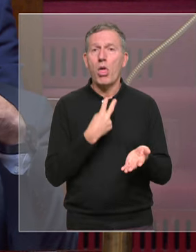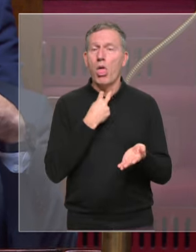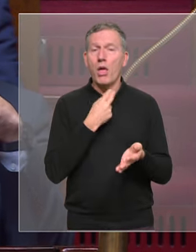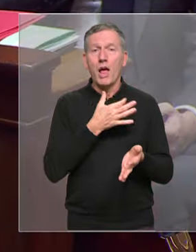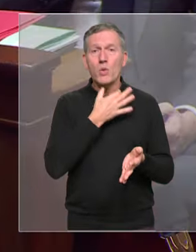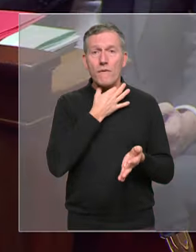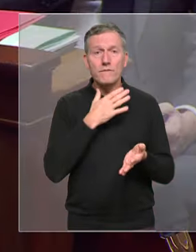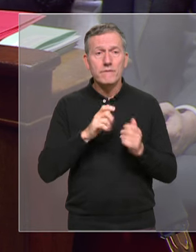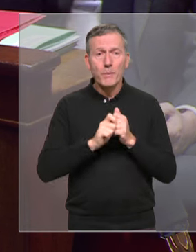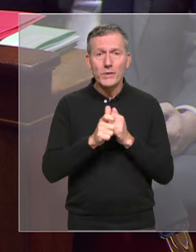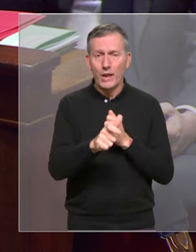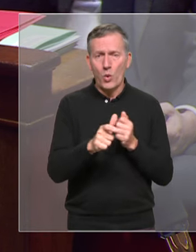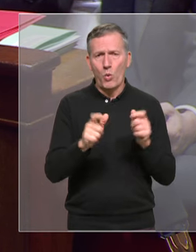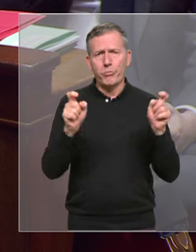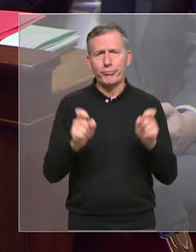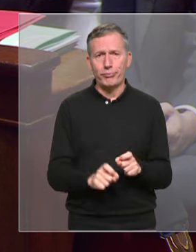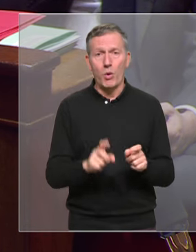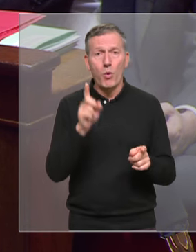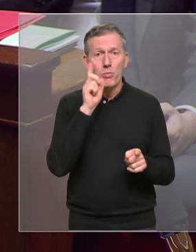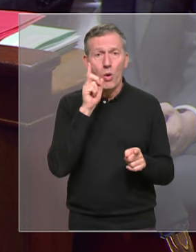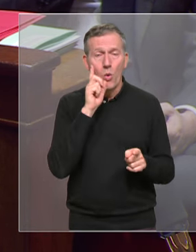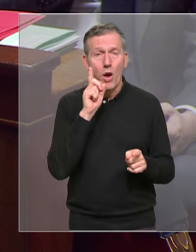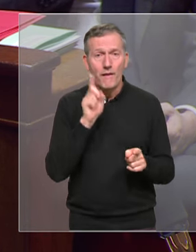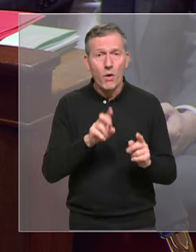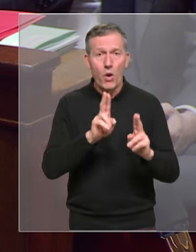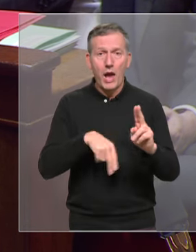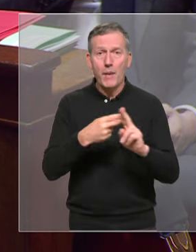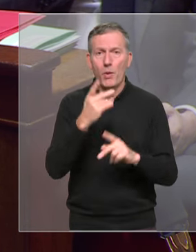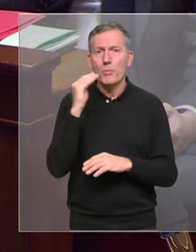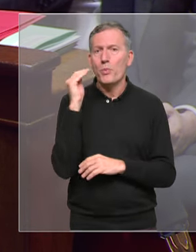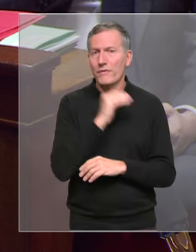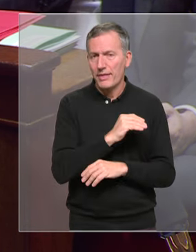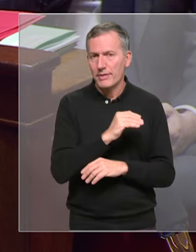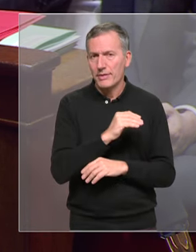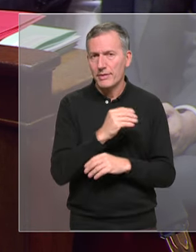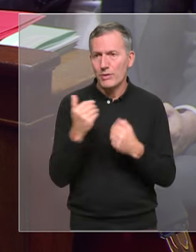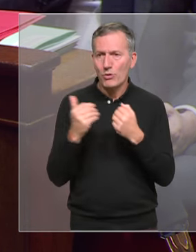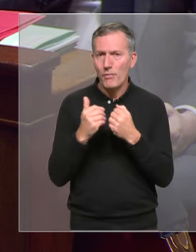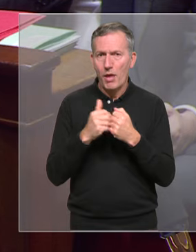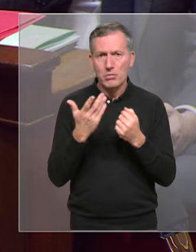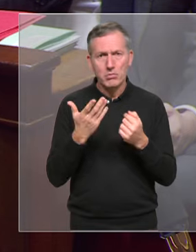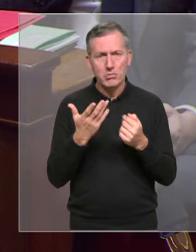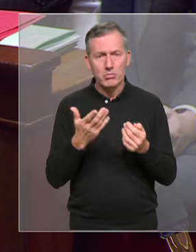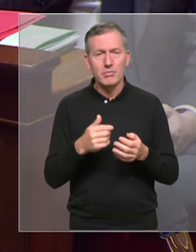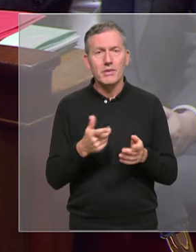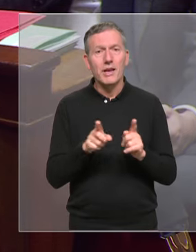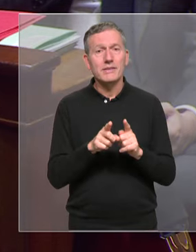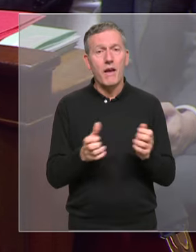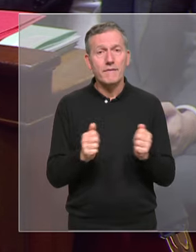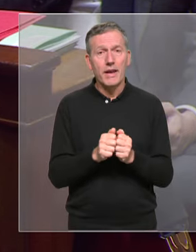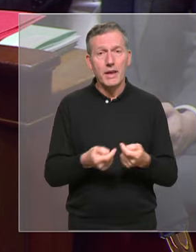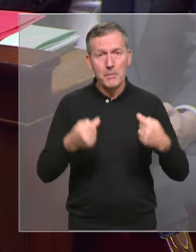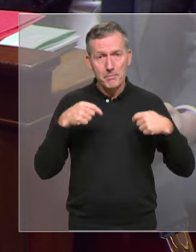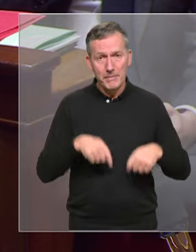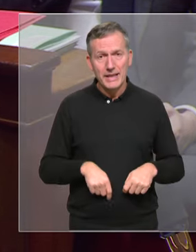les procédures des MDPH, car il nous faut répondre plus rapidement aux demandes de notification. Avec la ministre